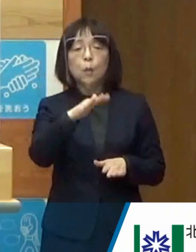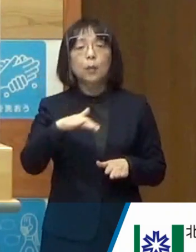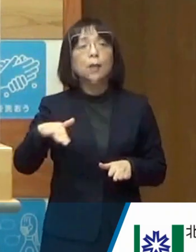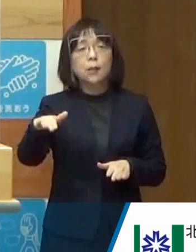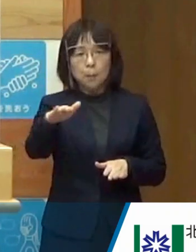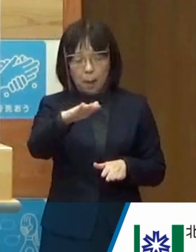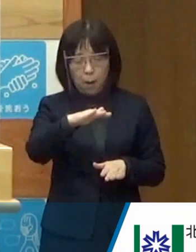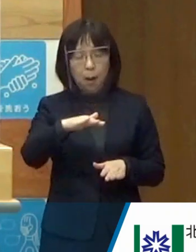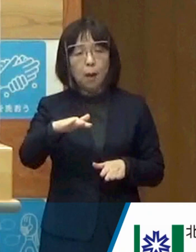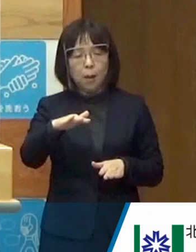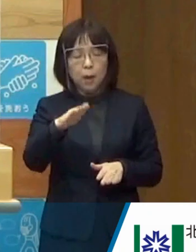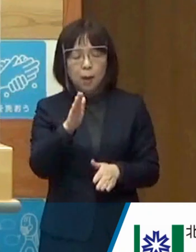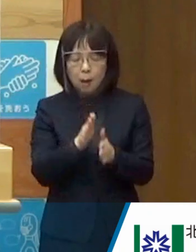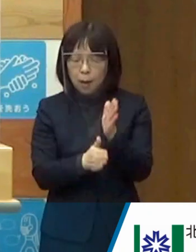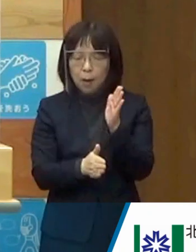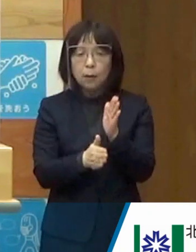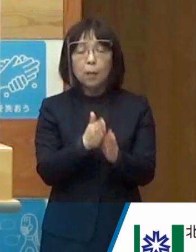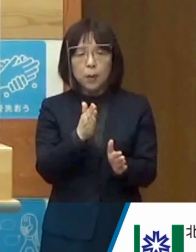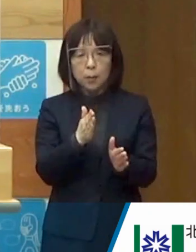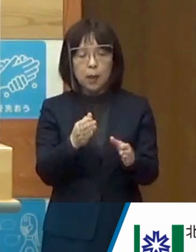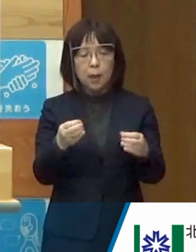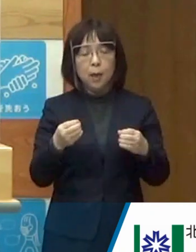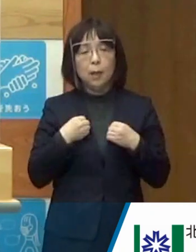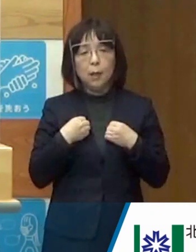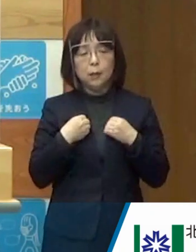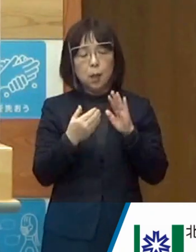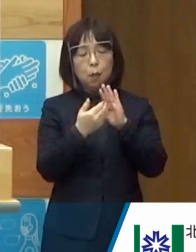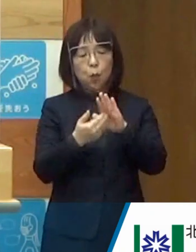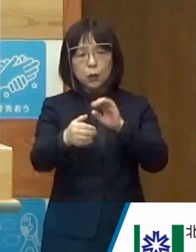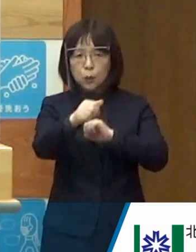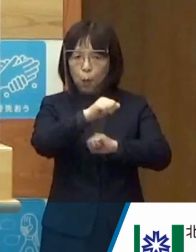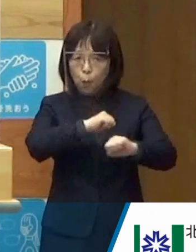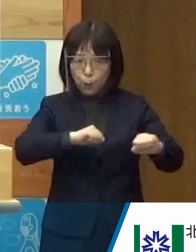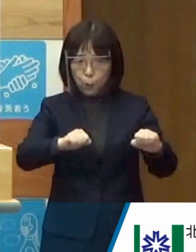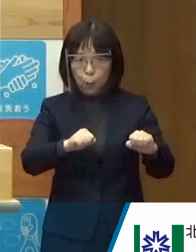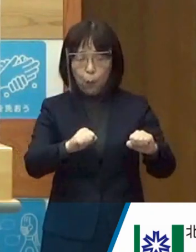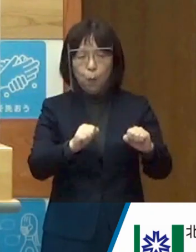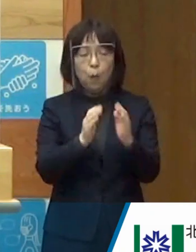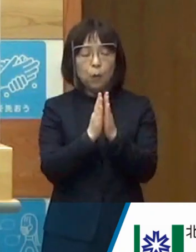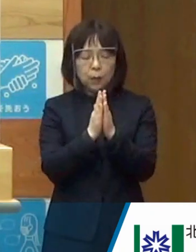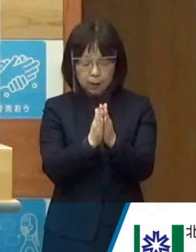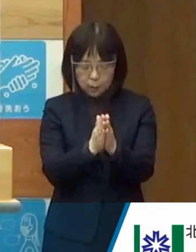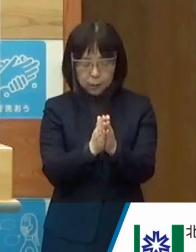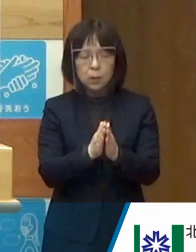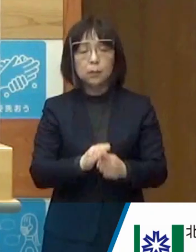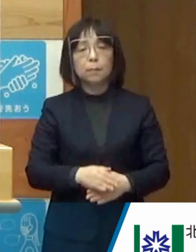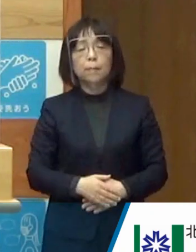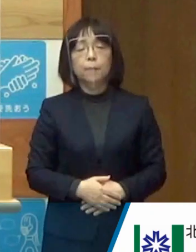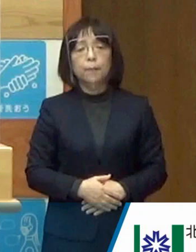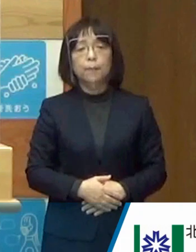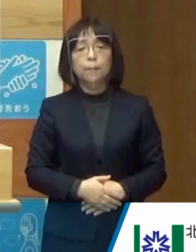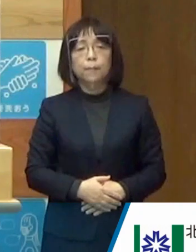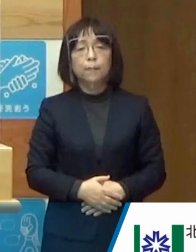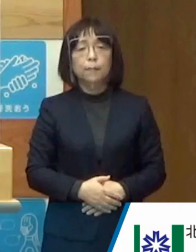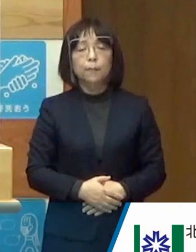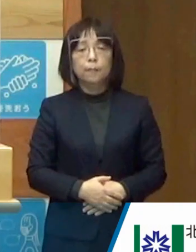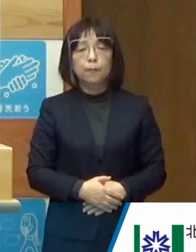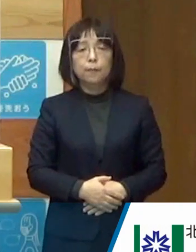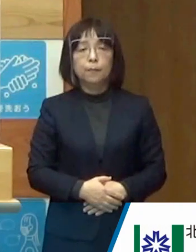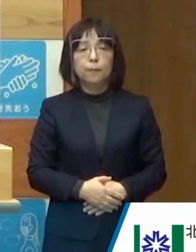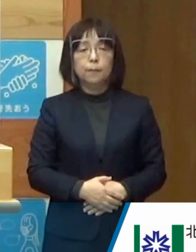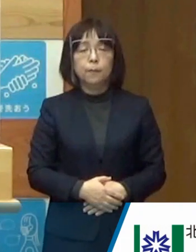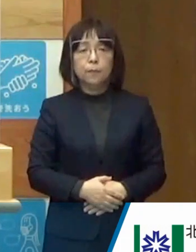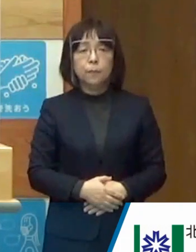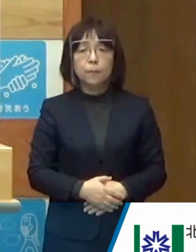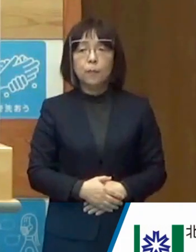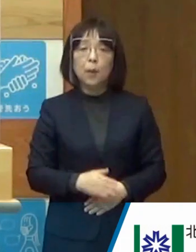かれましては、改めて感染防止行動を徹底していただくようにお願いをいたします。